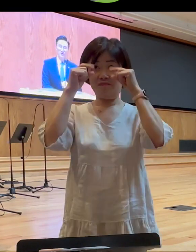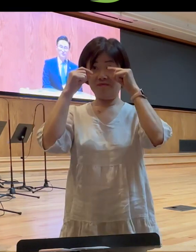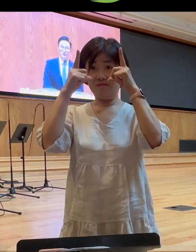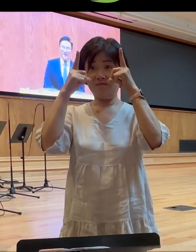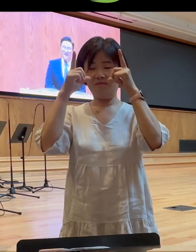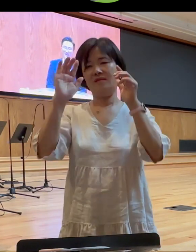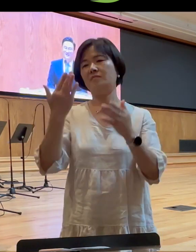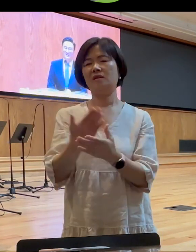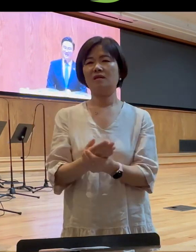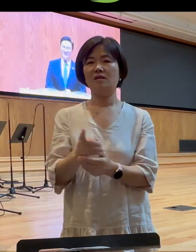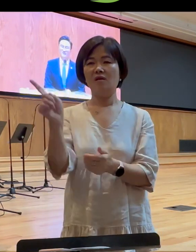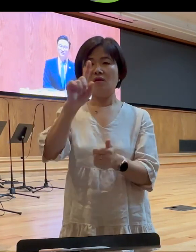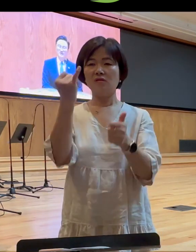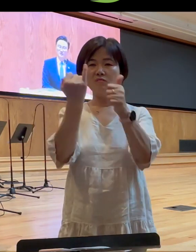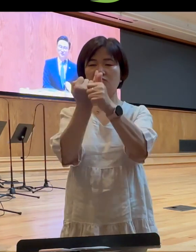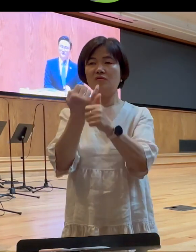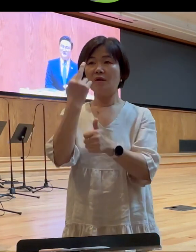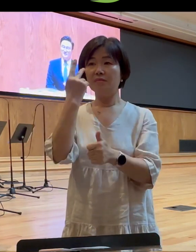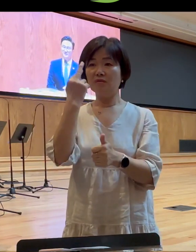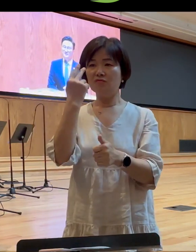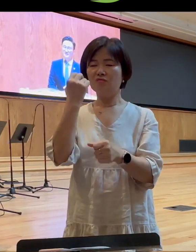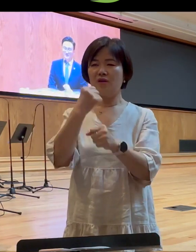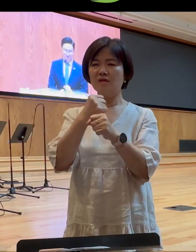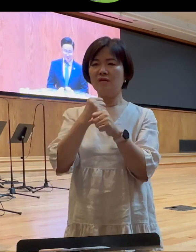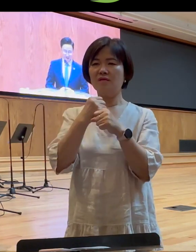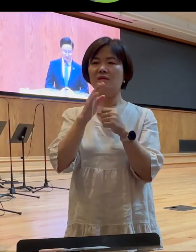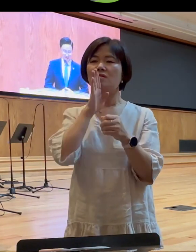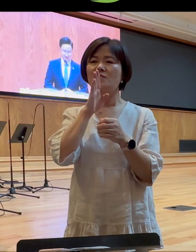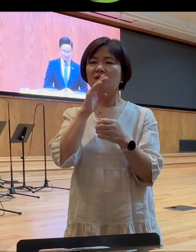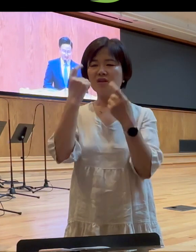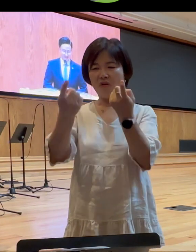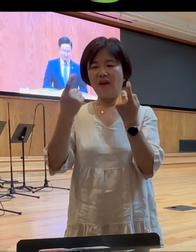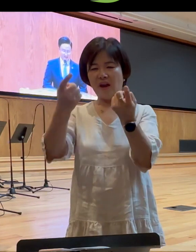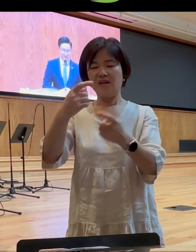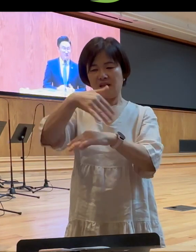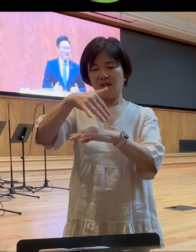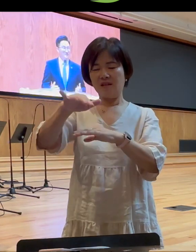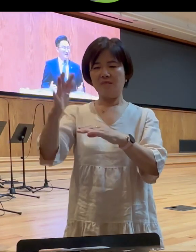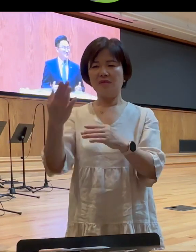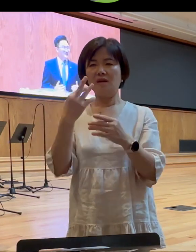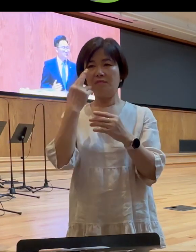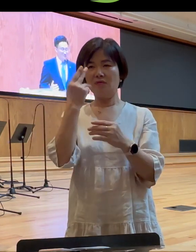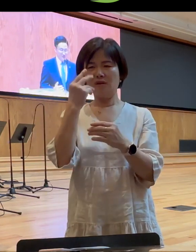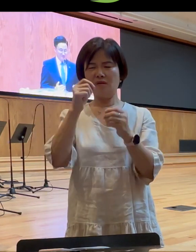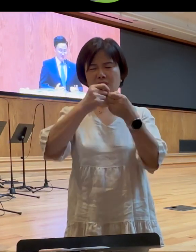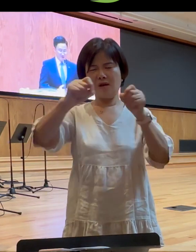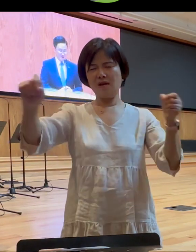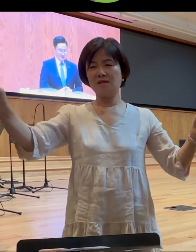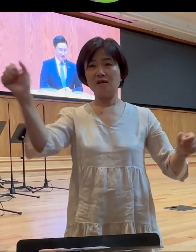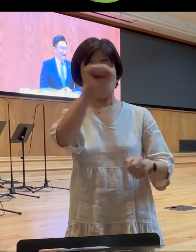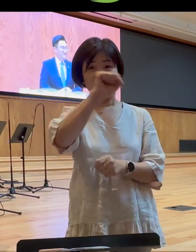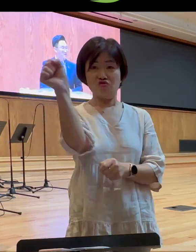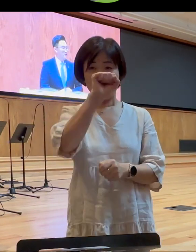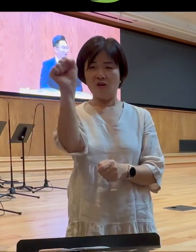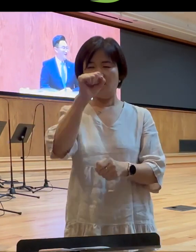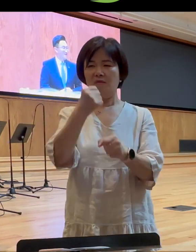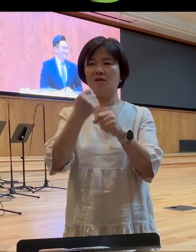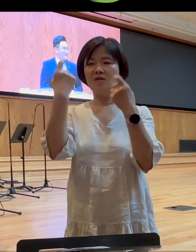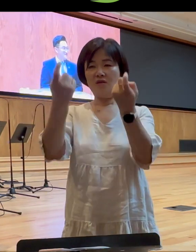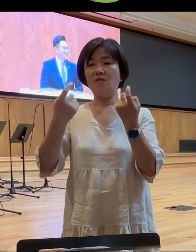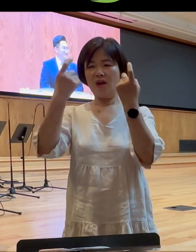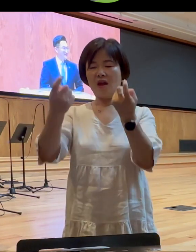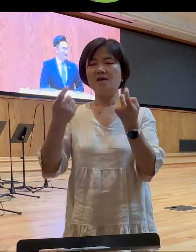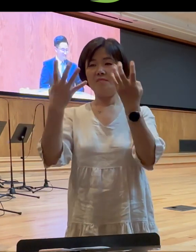어떤 부부가 미국에서 로드 트립을 했습니다. 미국에서 장시간 운전하면서 여행하는 경우가